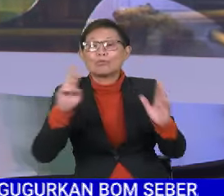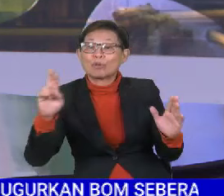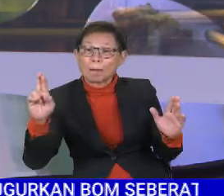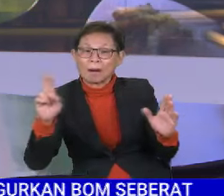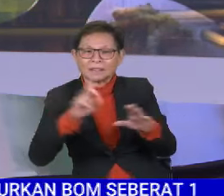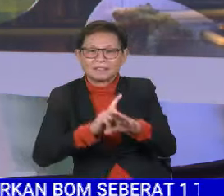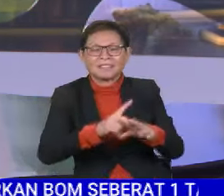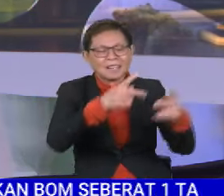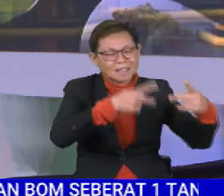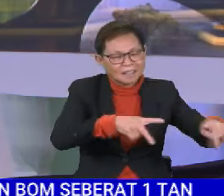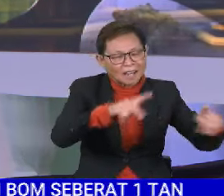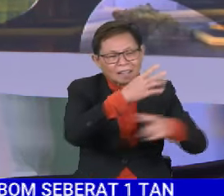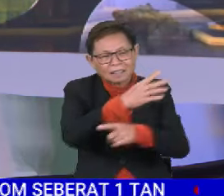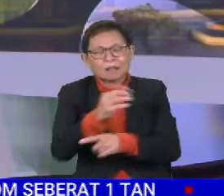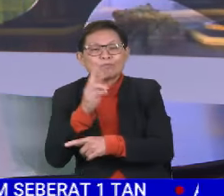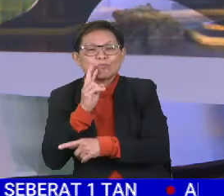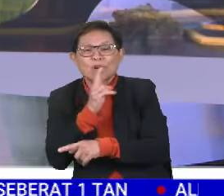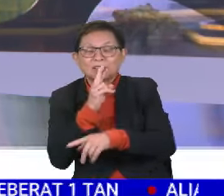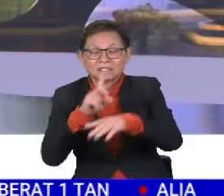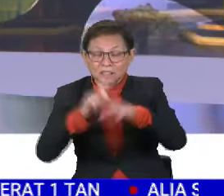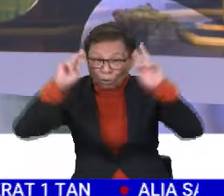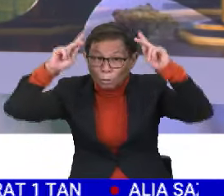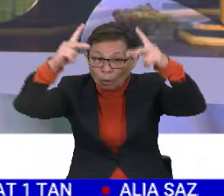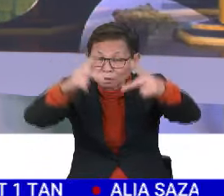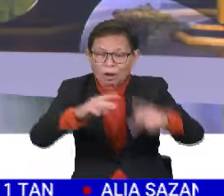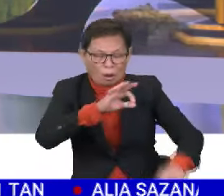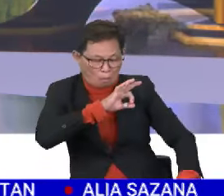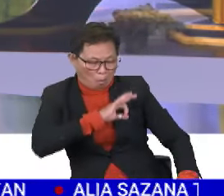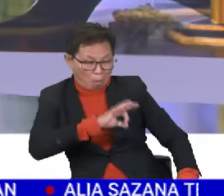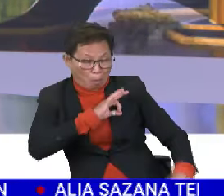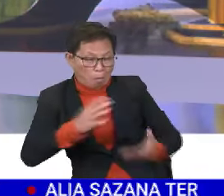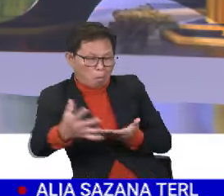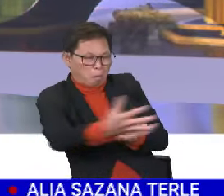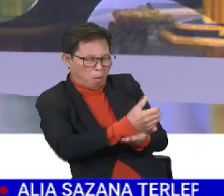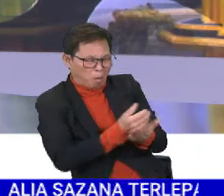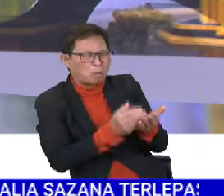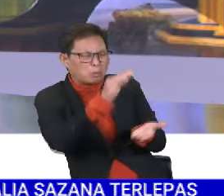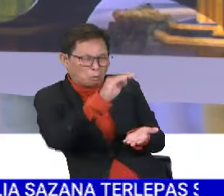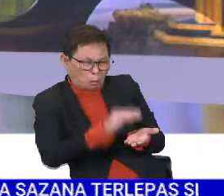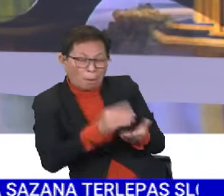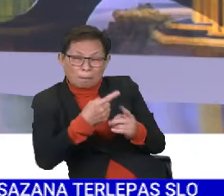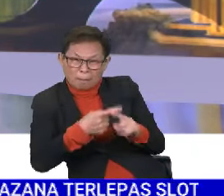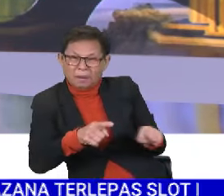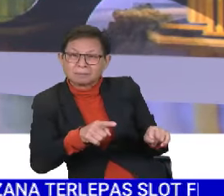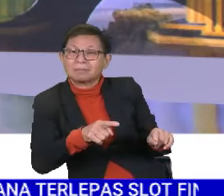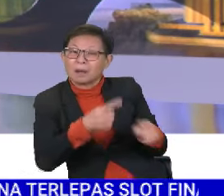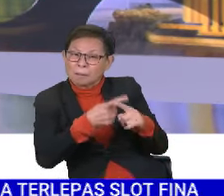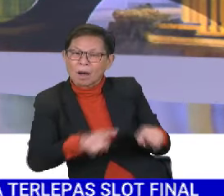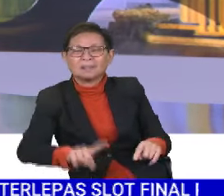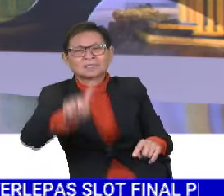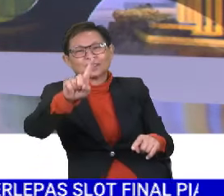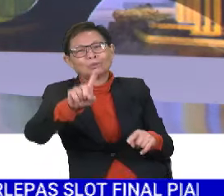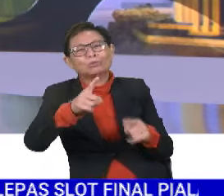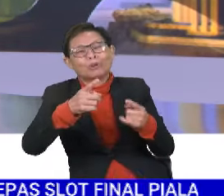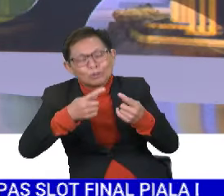premis perniagaan di Cendrawasih, Kuantan. Walaupun keuntungan yang diperoleh berkurang, namun ia dianggap sebagai satu